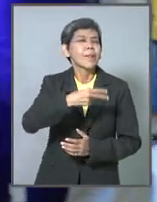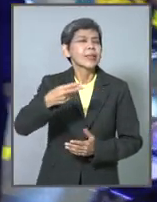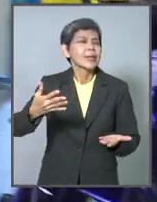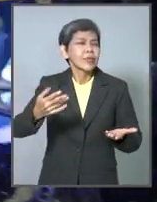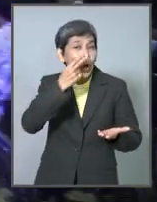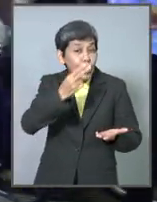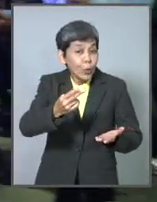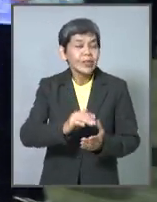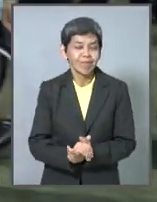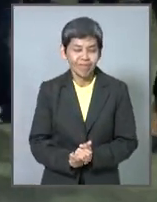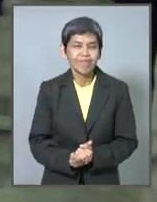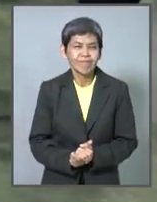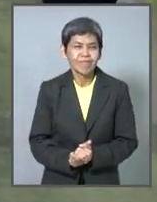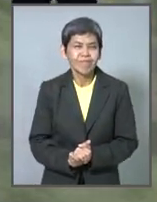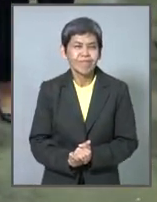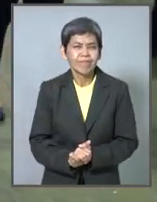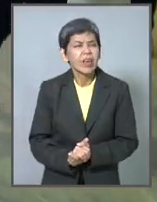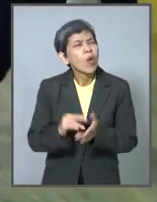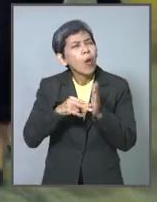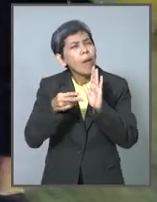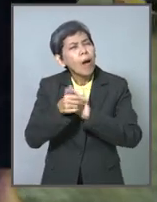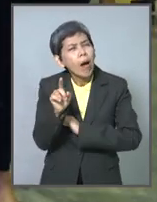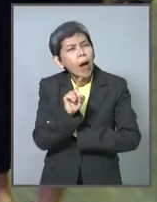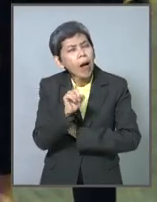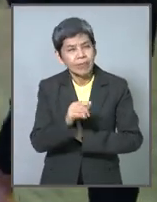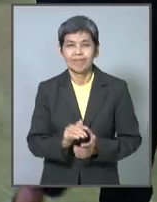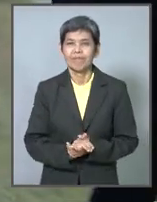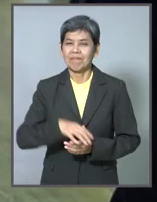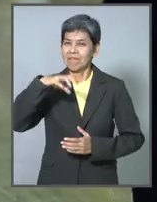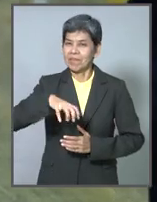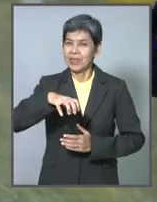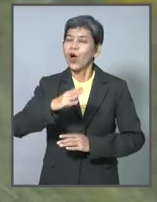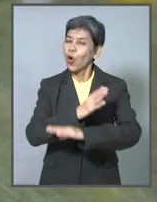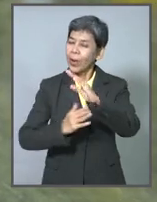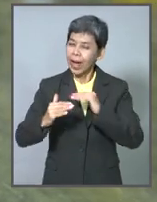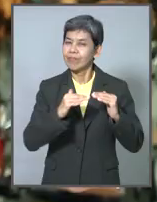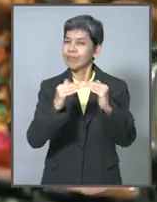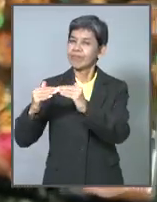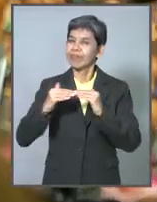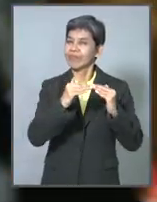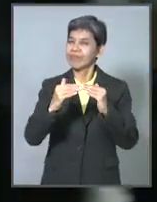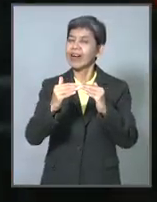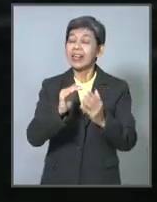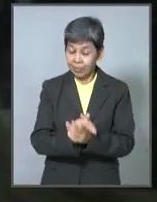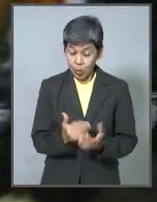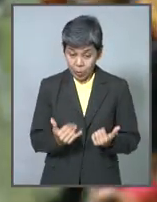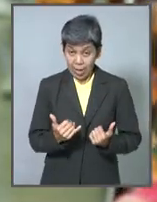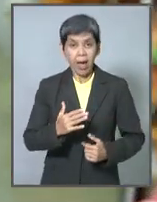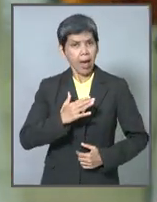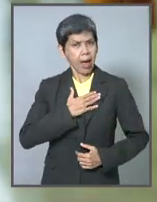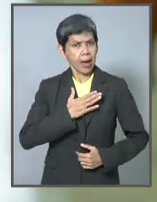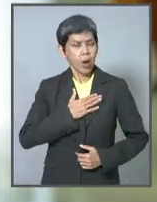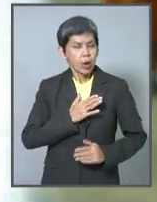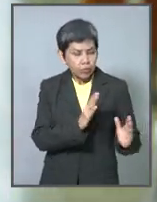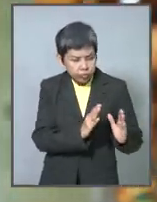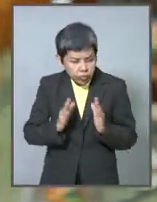Smile City for All ครับ Smile City for All นี่ เมืองที่เป็นมิตรสำหรับคนพิการและคนทั้งมวลวันนี้เรากรมเราจำล